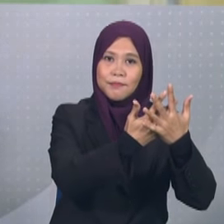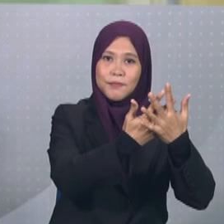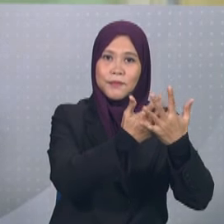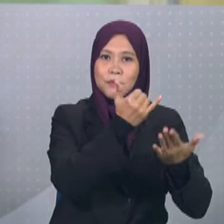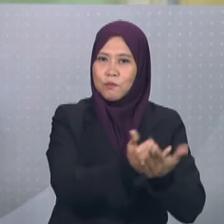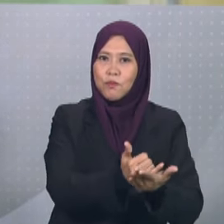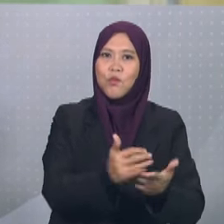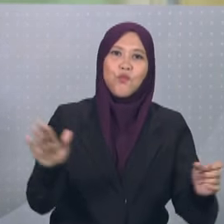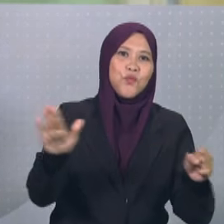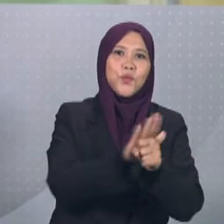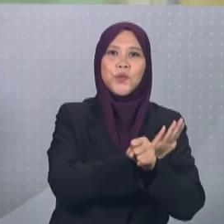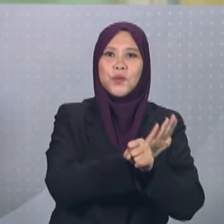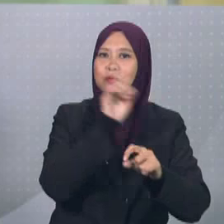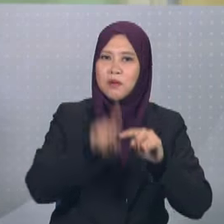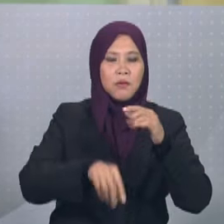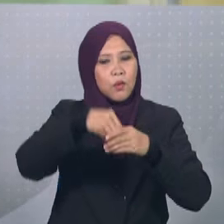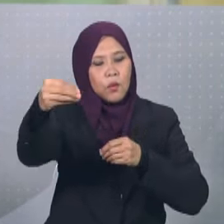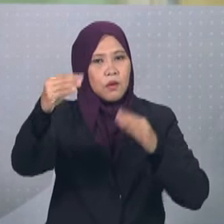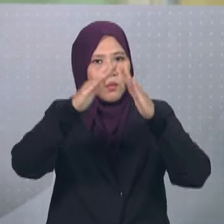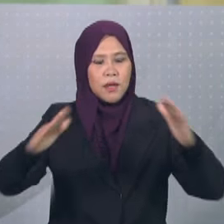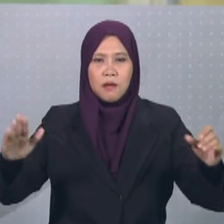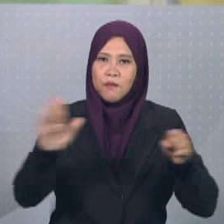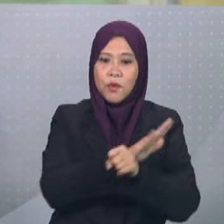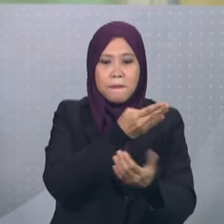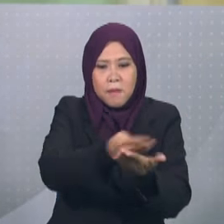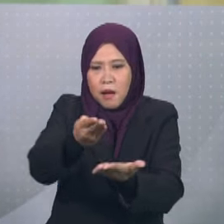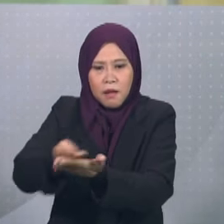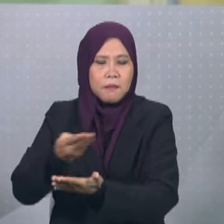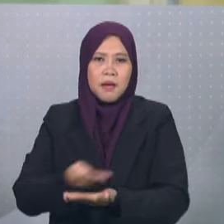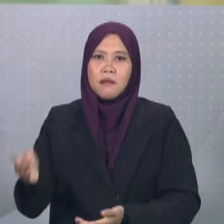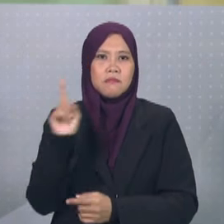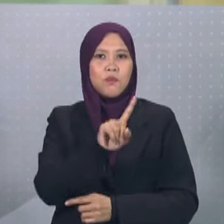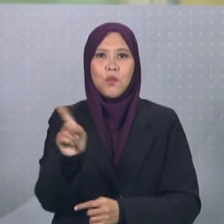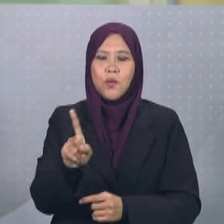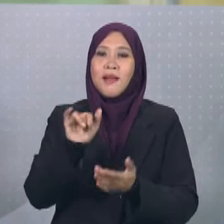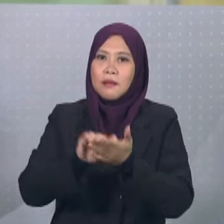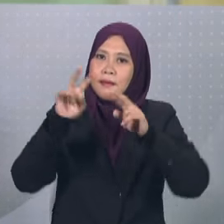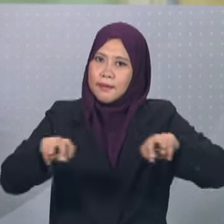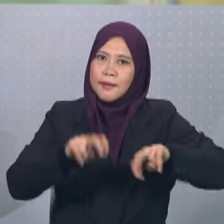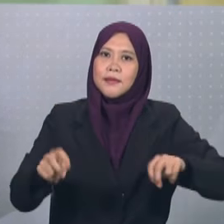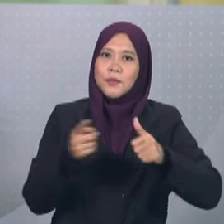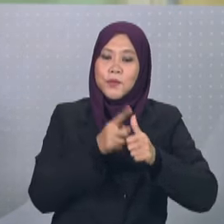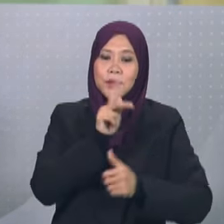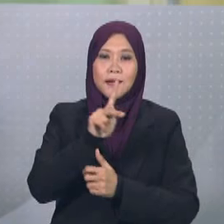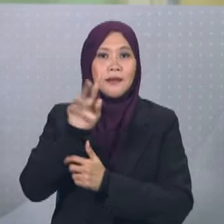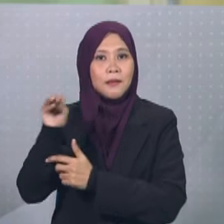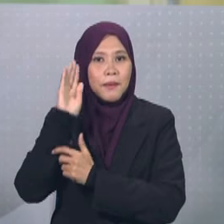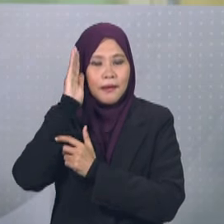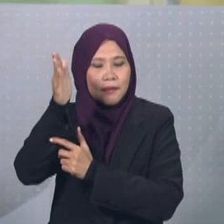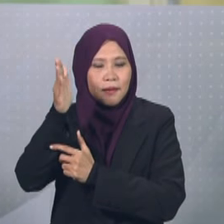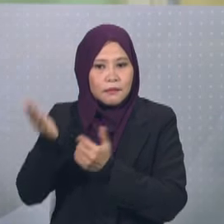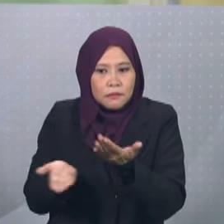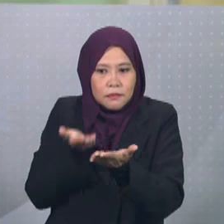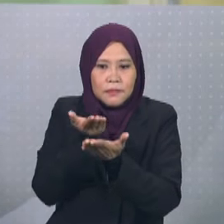lockdown sepenuhnya. Tidak boleh keluar rumah, tidak boleh membeli barangan dan sebagainya. Jadi sebab itulah kita Pertuan Kesihatan akan come out